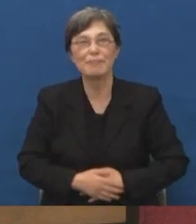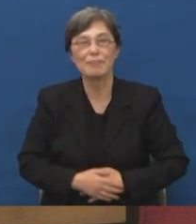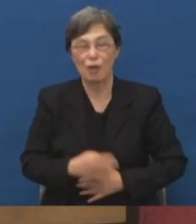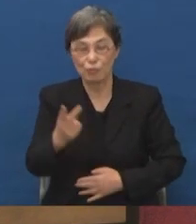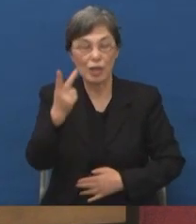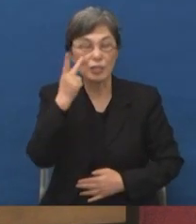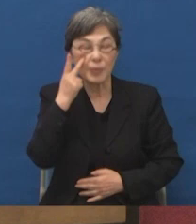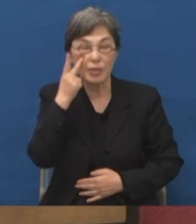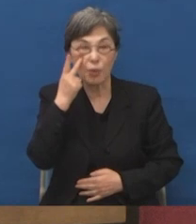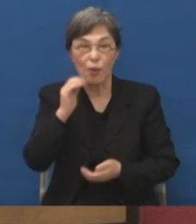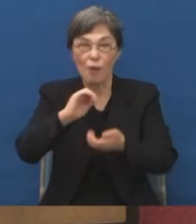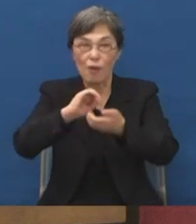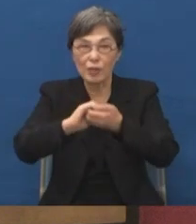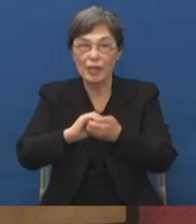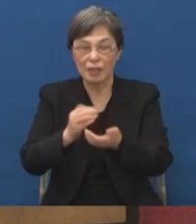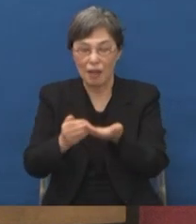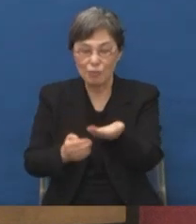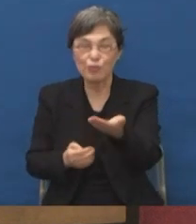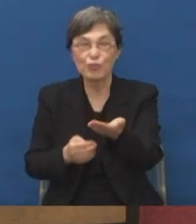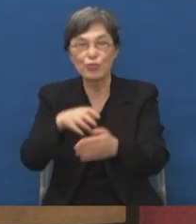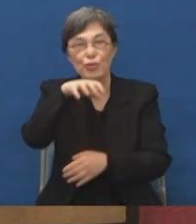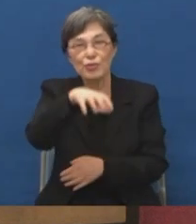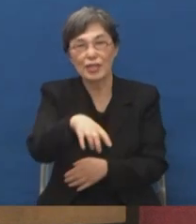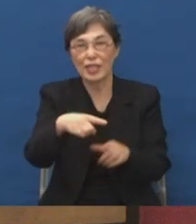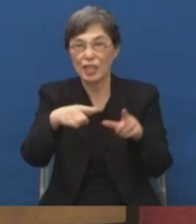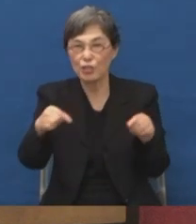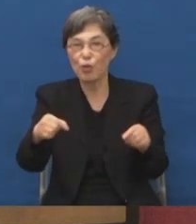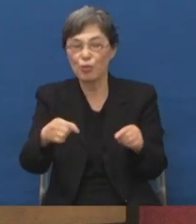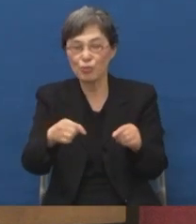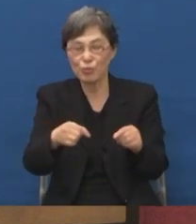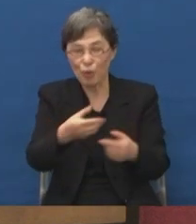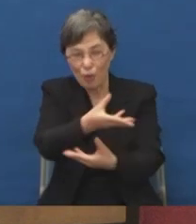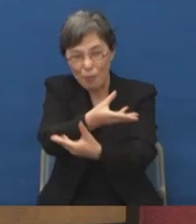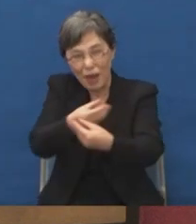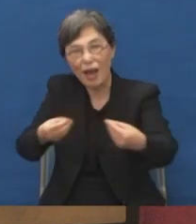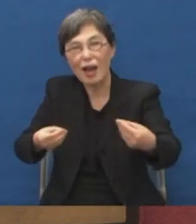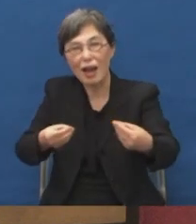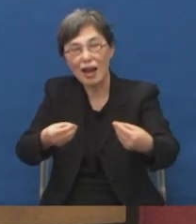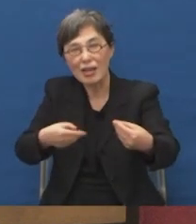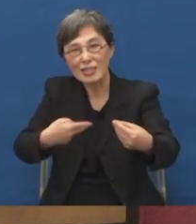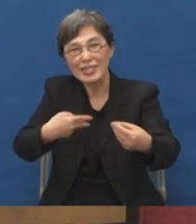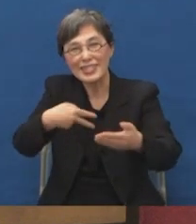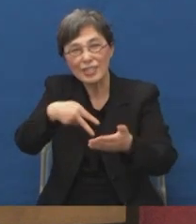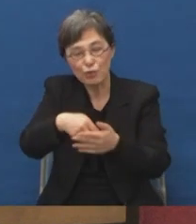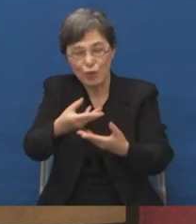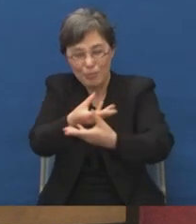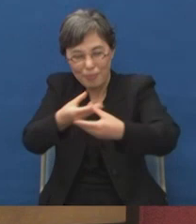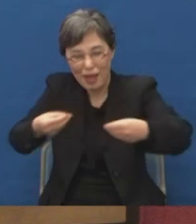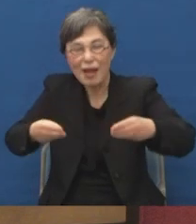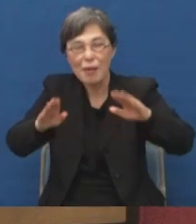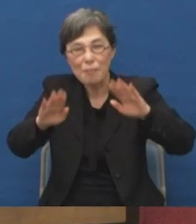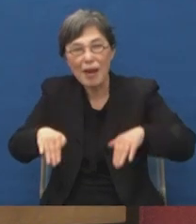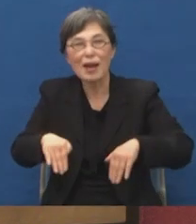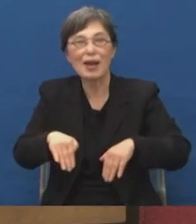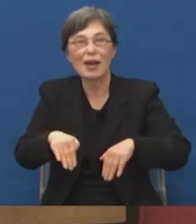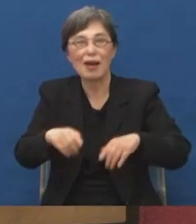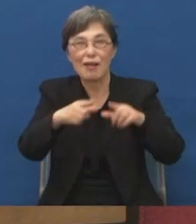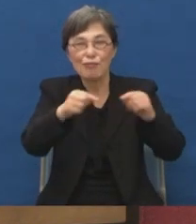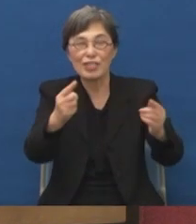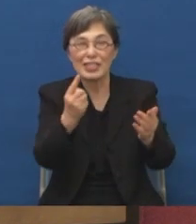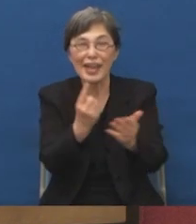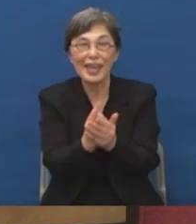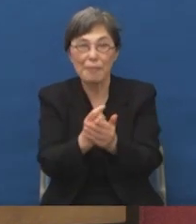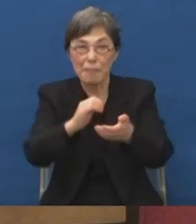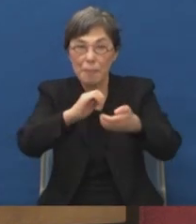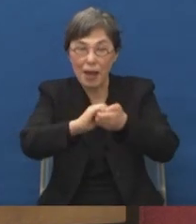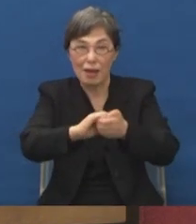目の限定、輸出先は日本と防衛装備品、技術移転協定を締約している国に限ると